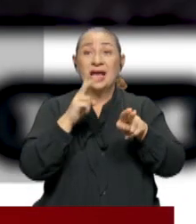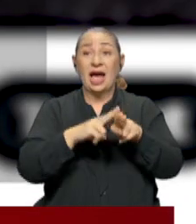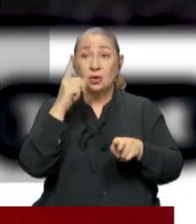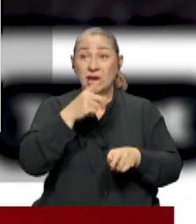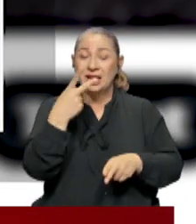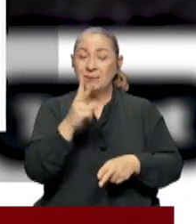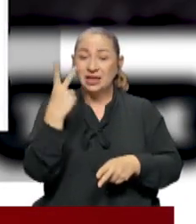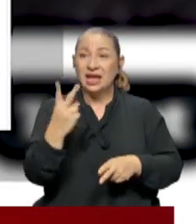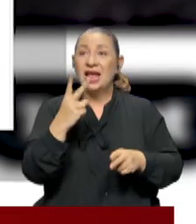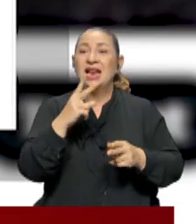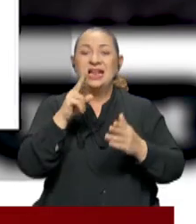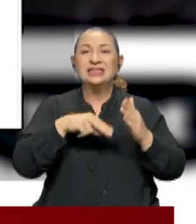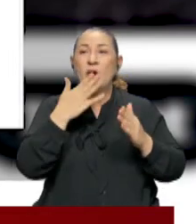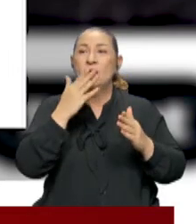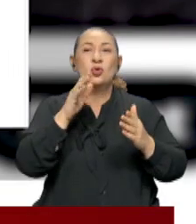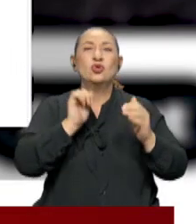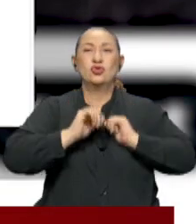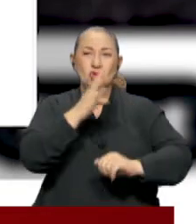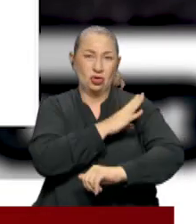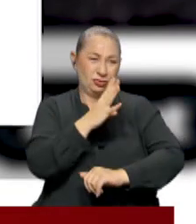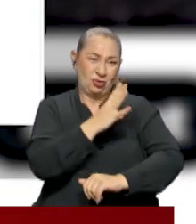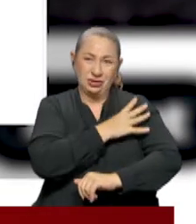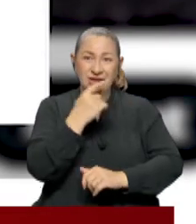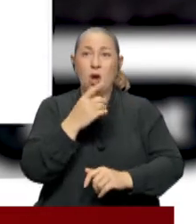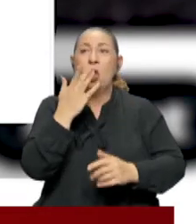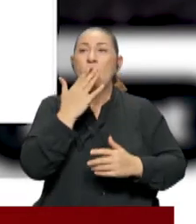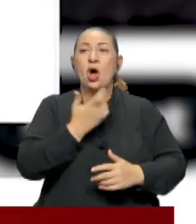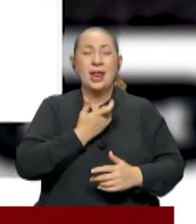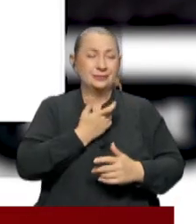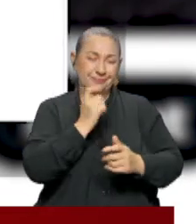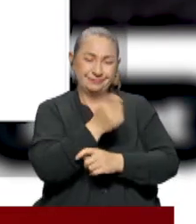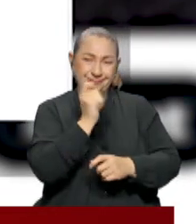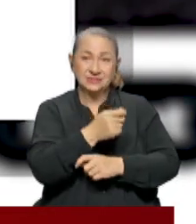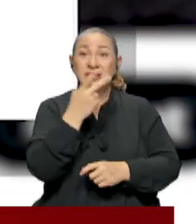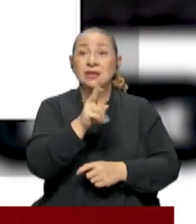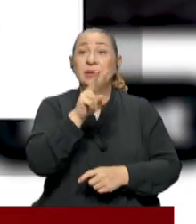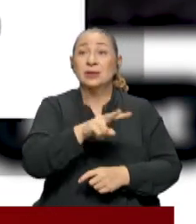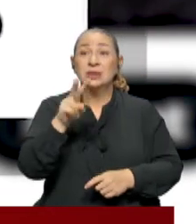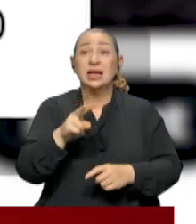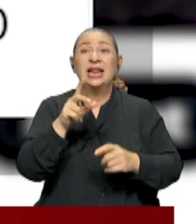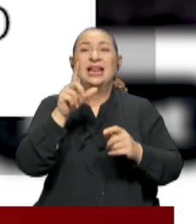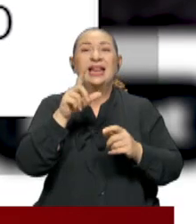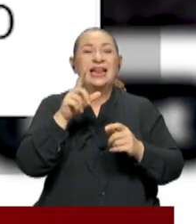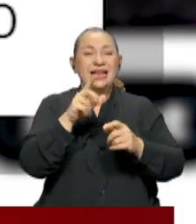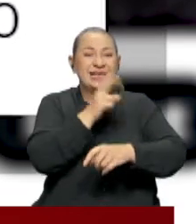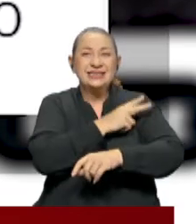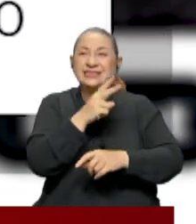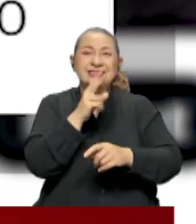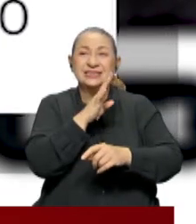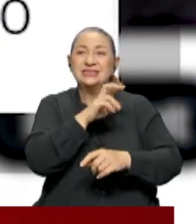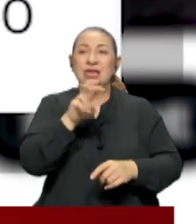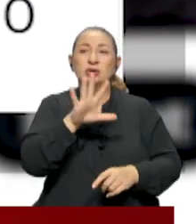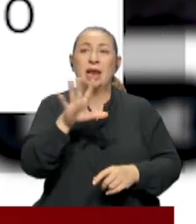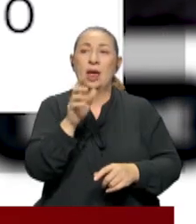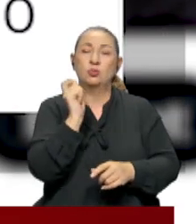vasıtasıyla 2002'de lisans öğrencilerine 45 lira aylık öğrenim kredisi verirken 2022'de lisans öğrencilerine